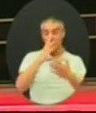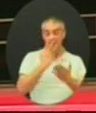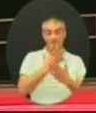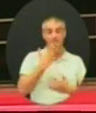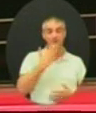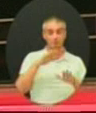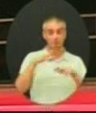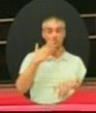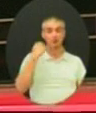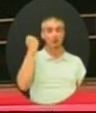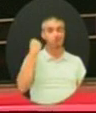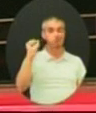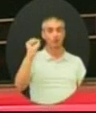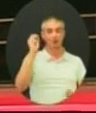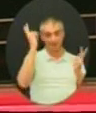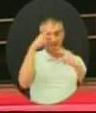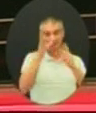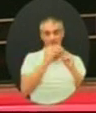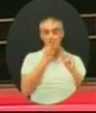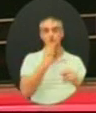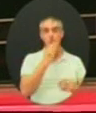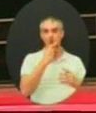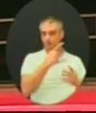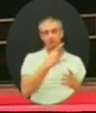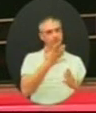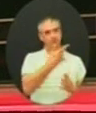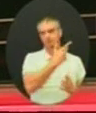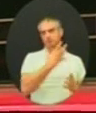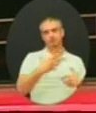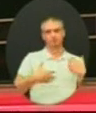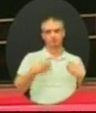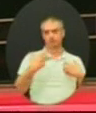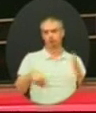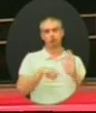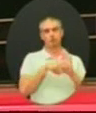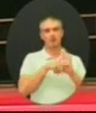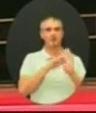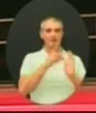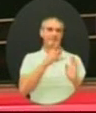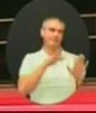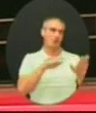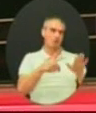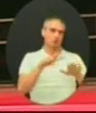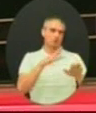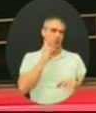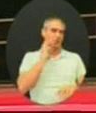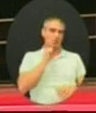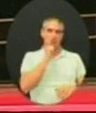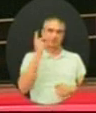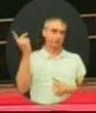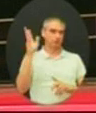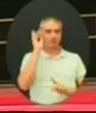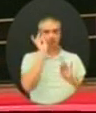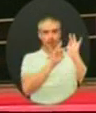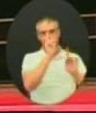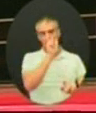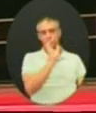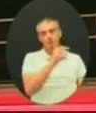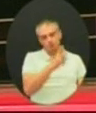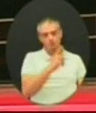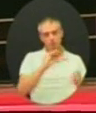ההסכם מתקבלת בצורה מאוד שלילית. וראש הממשלה רצה לחסוך לעצמו את המעמד הזה שהם משתלחים בו ופוגעים